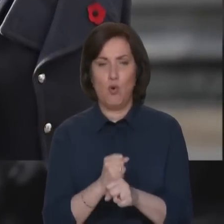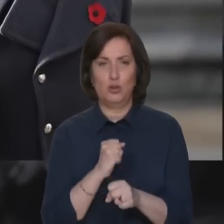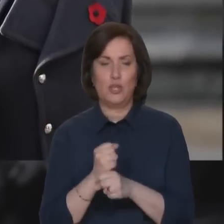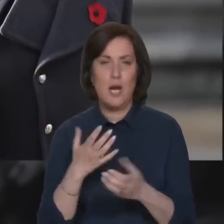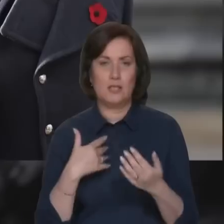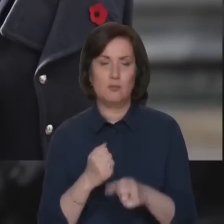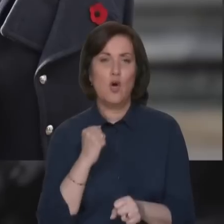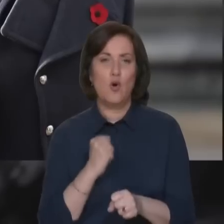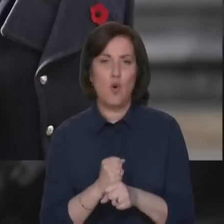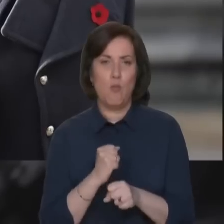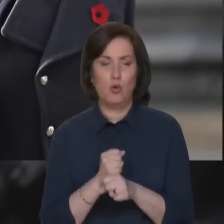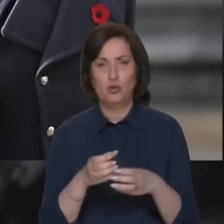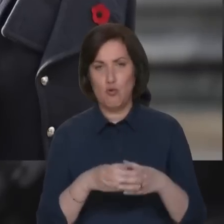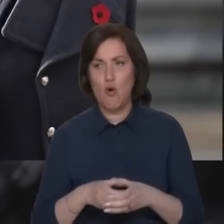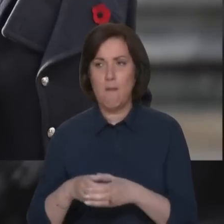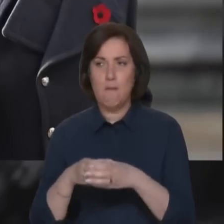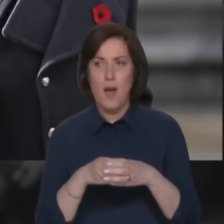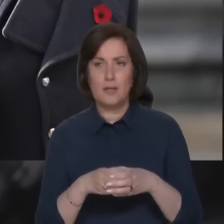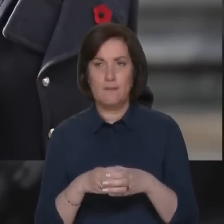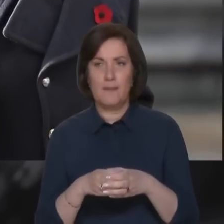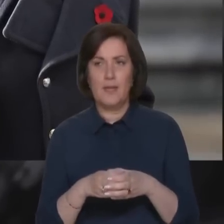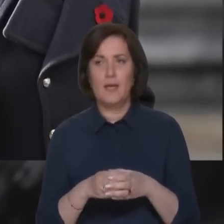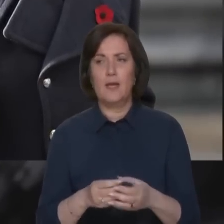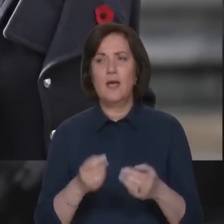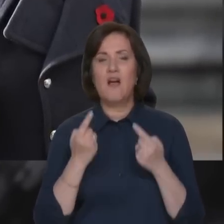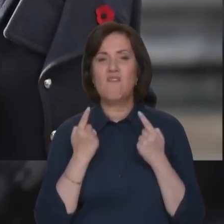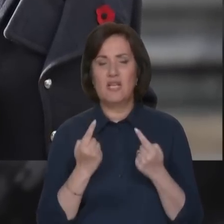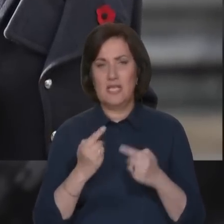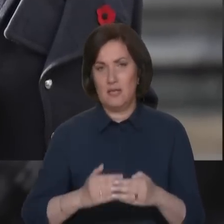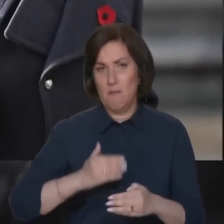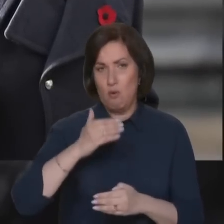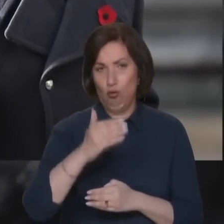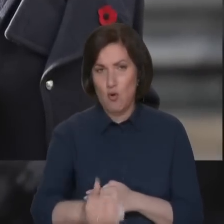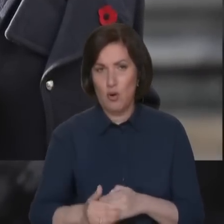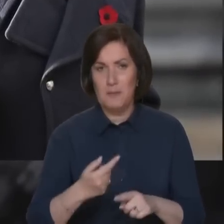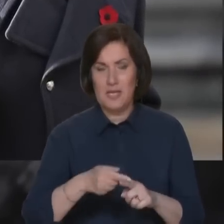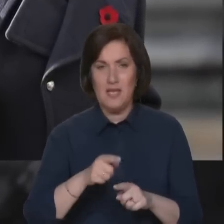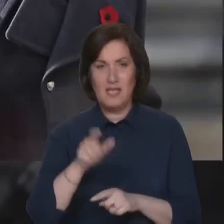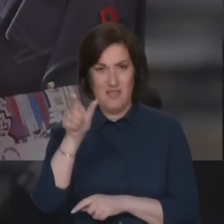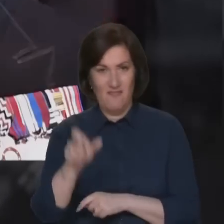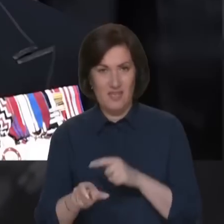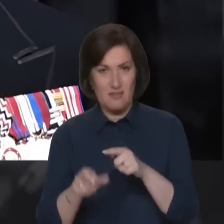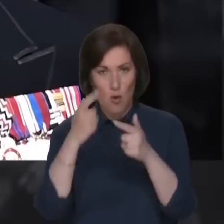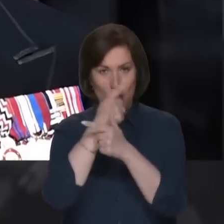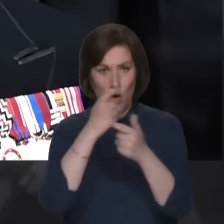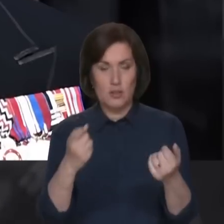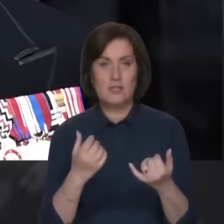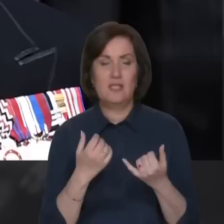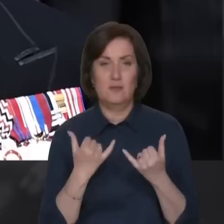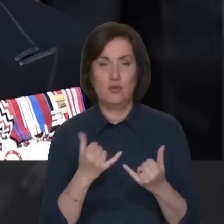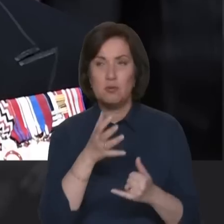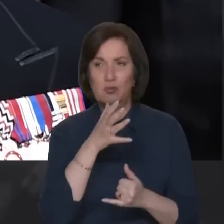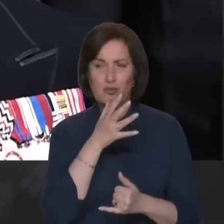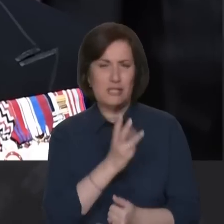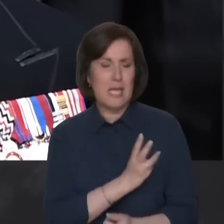атмосфера робочої компанії. І, зокрема, великим таким кроком, який він оголосив сьогодні під час його